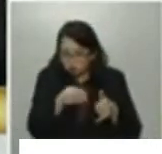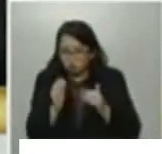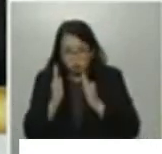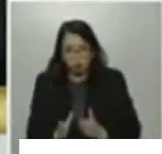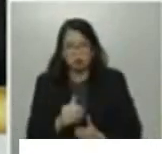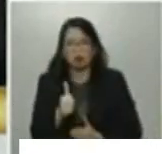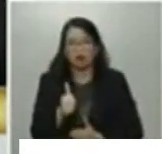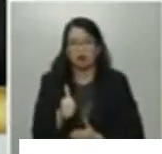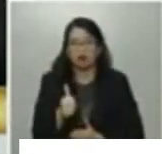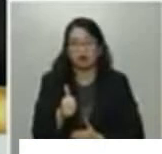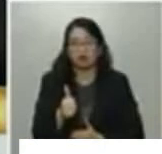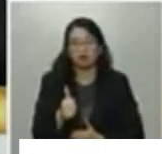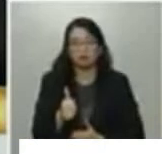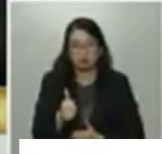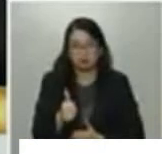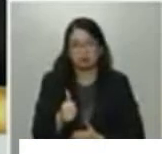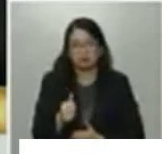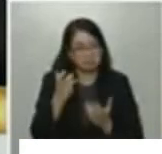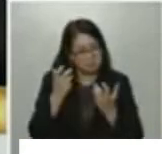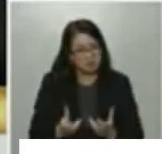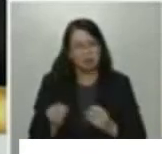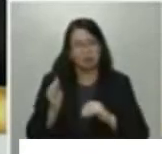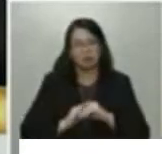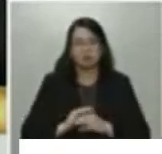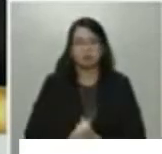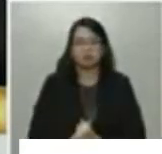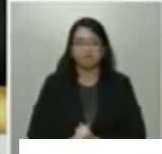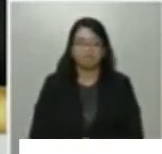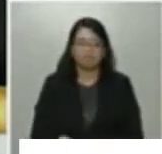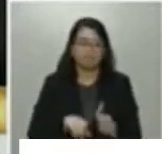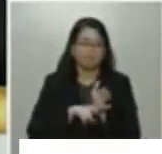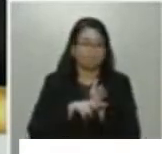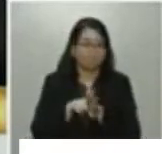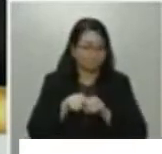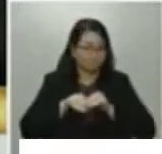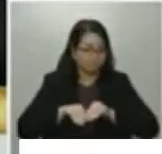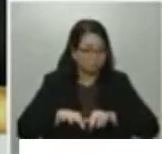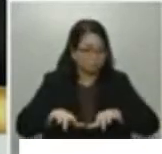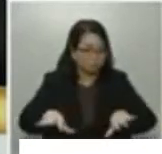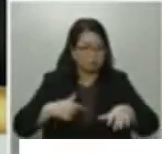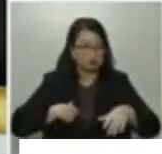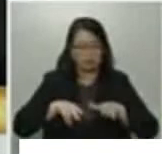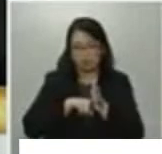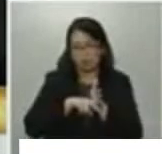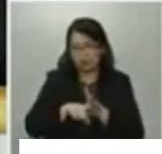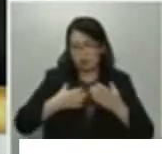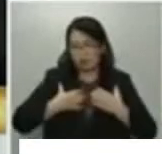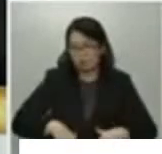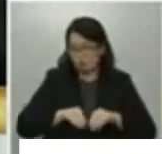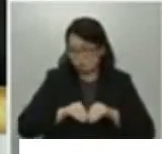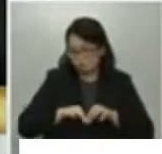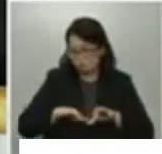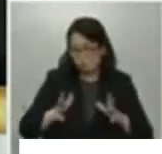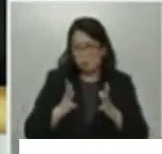มเรื่อยๆมานะครับการระบาดของโรคนี้น่าจะรุนแรงมากกว่